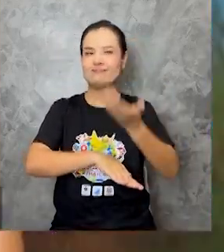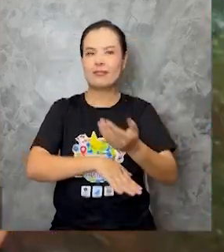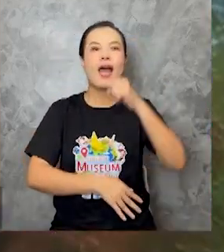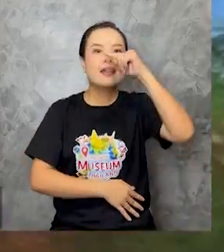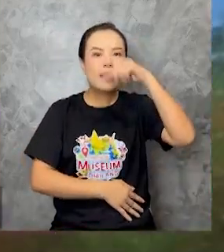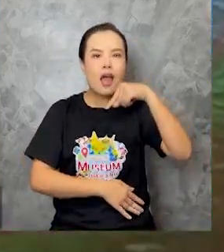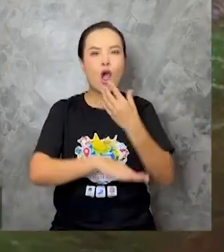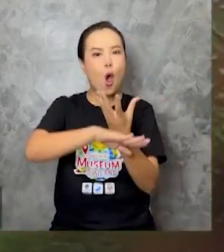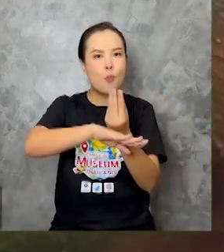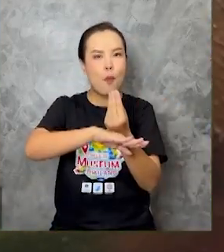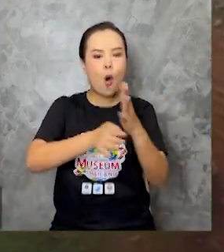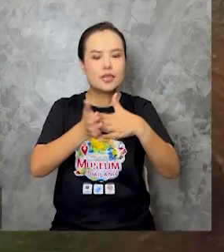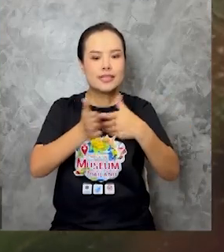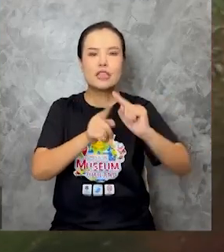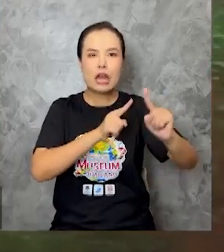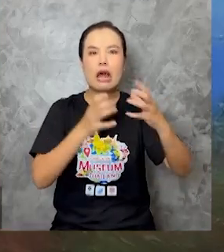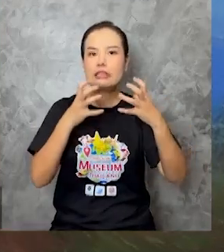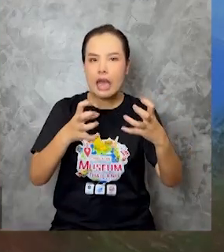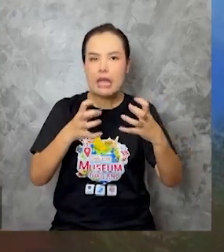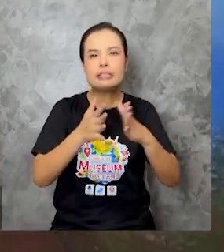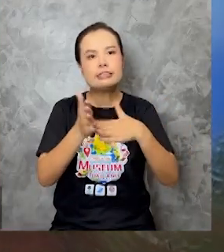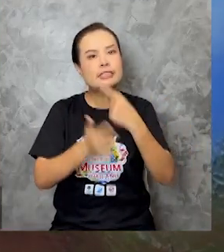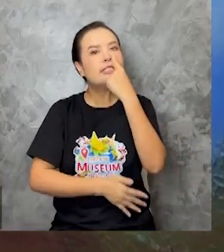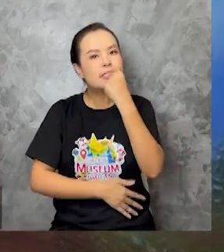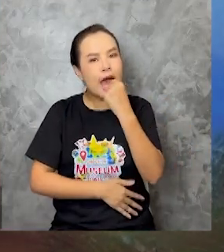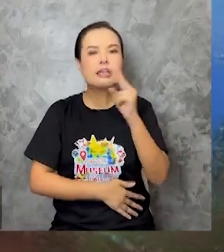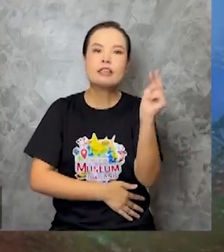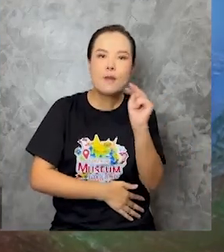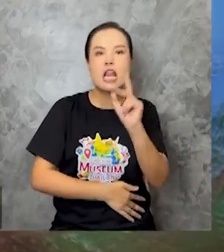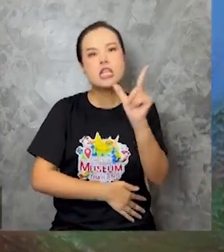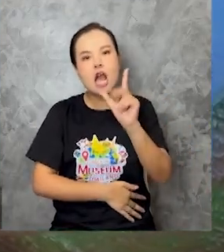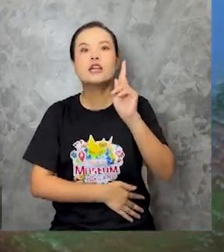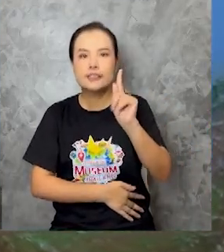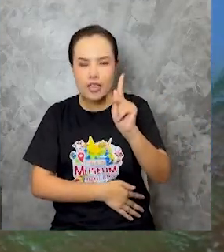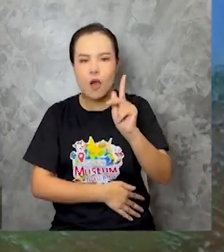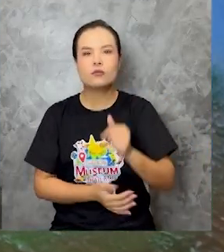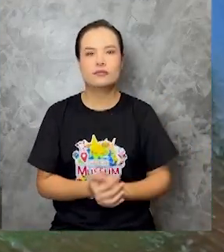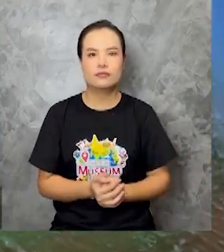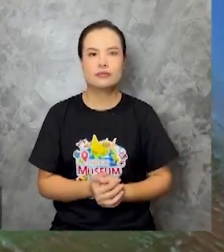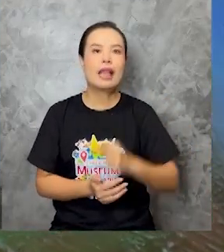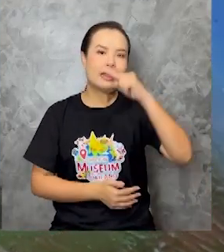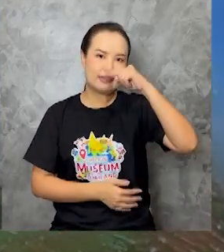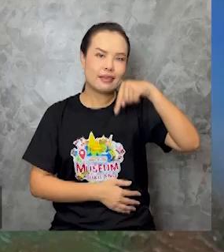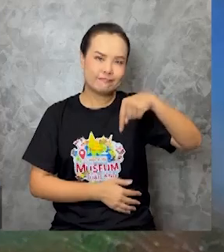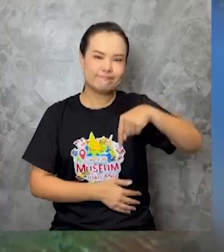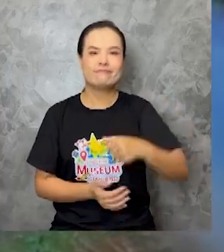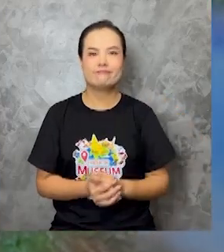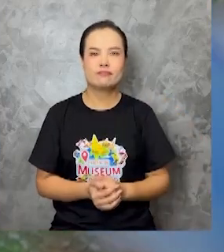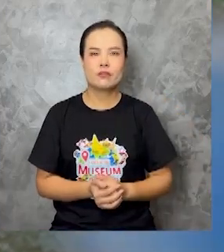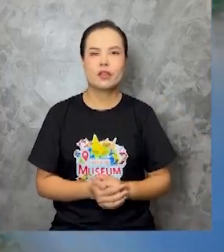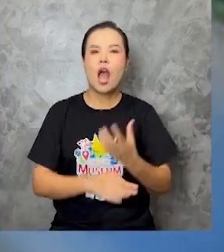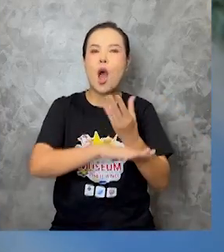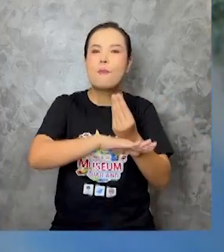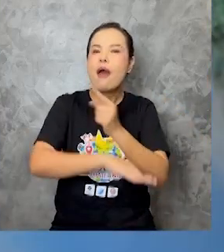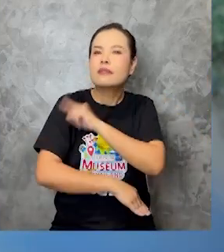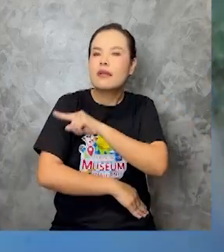ประเทศไทยเนี่ยก็มีพลอยพวกสกุลเนื้อแข็งเยอะพวกสีแดงสีน้ำเงินสีเหลืองสีเขียวอยู่ที่ประเทศไทยเรา แล้วเพชรล่ะคะ